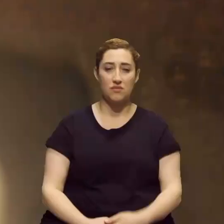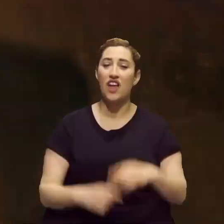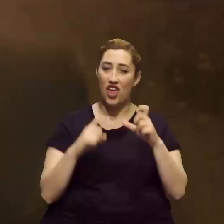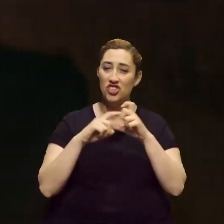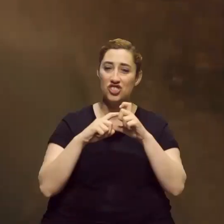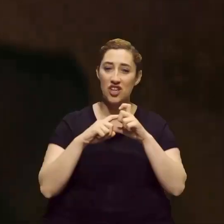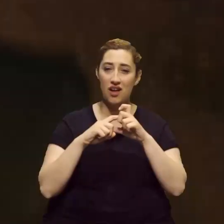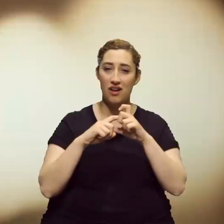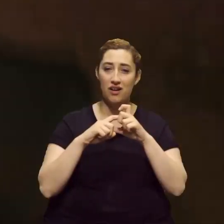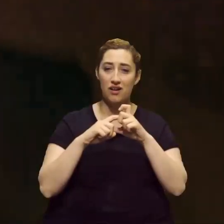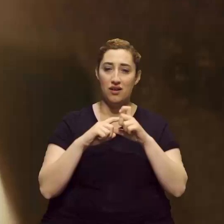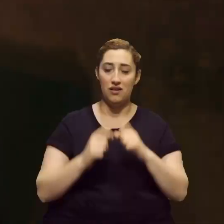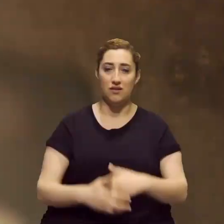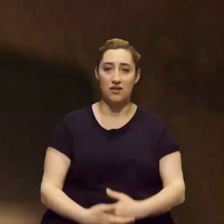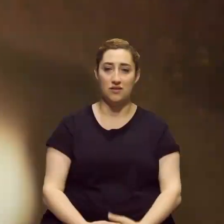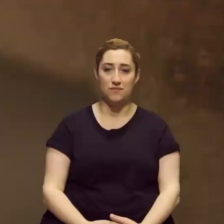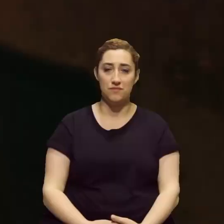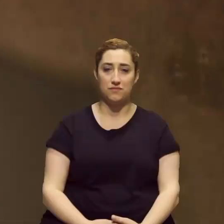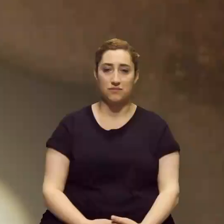Ejder. Öfkeyle yüzüğe bakıyor.